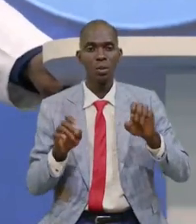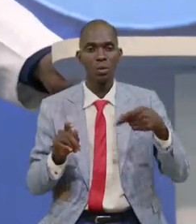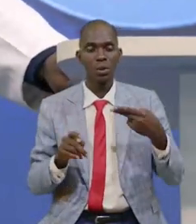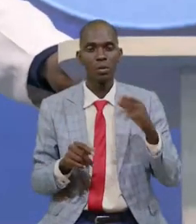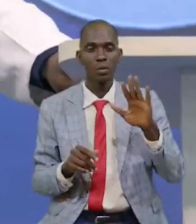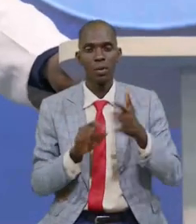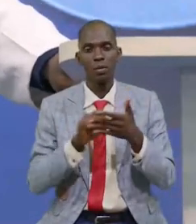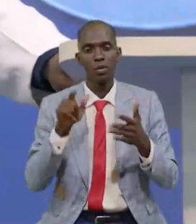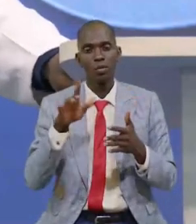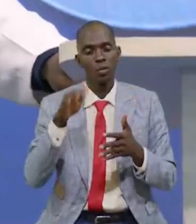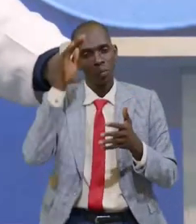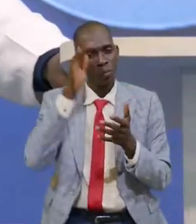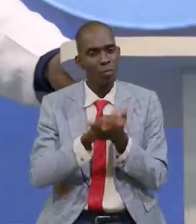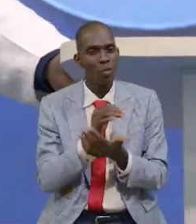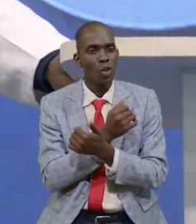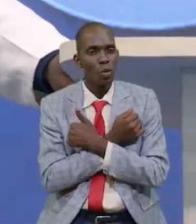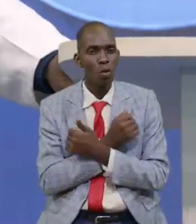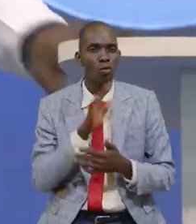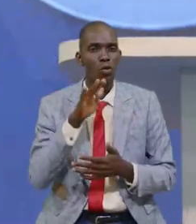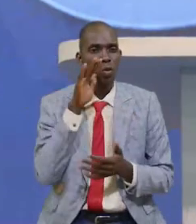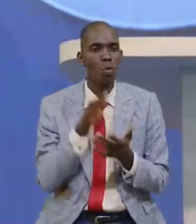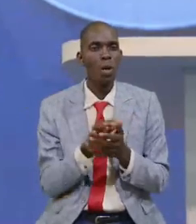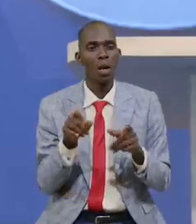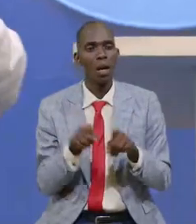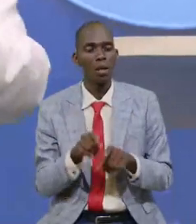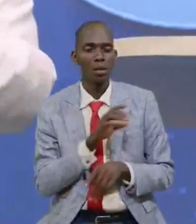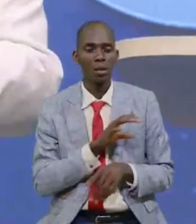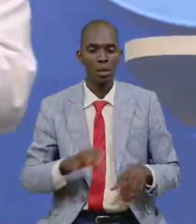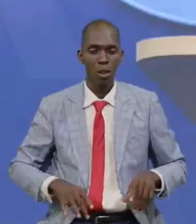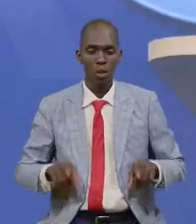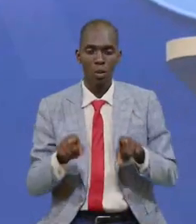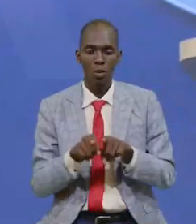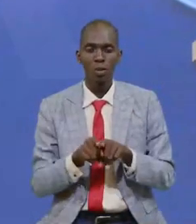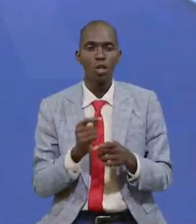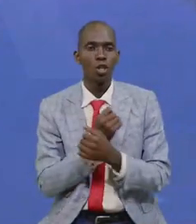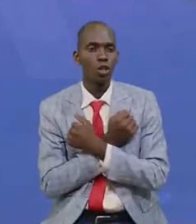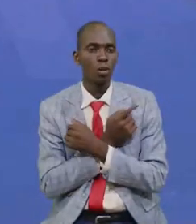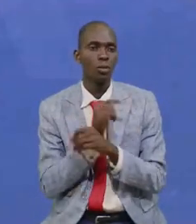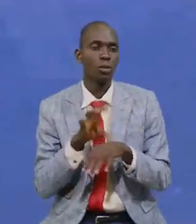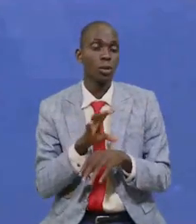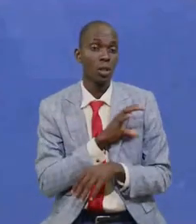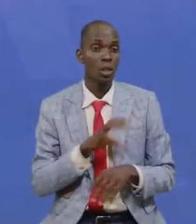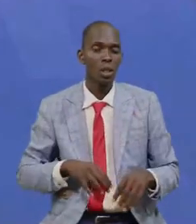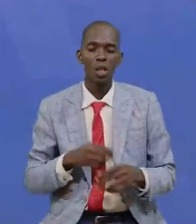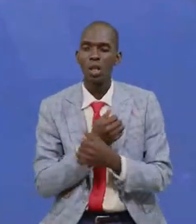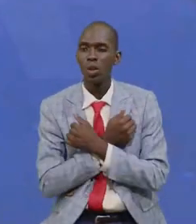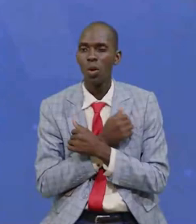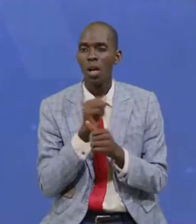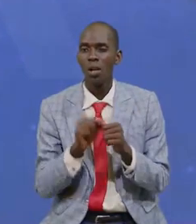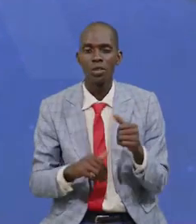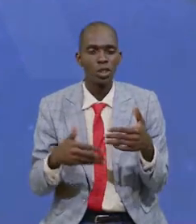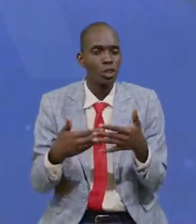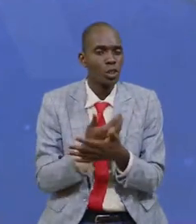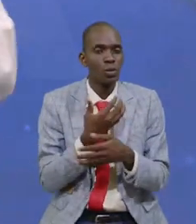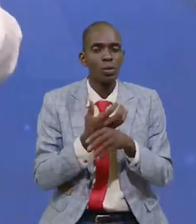Verset 25. Marie, aimez vos femmes comme Christ a aimé l'Église. Christ aime